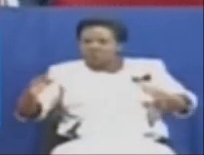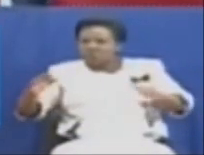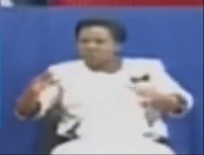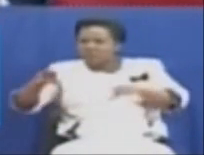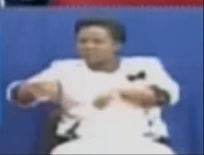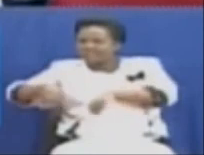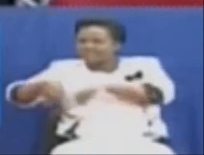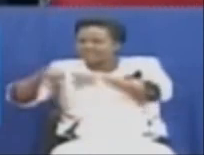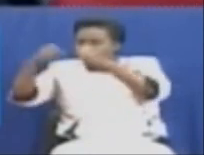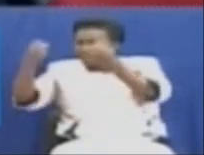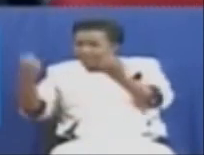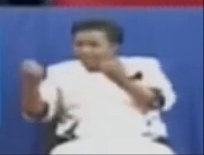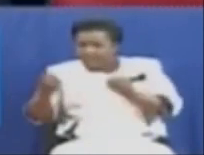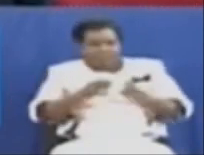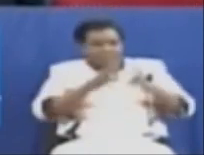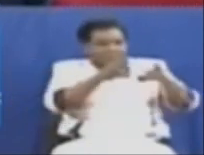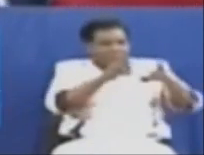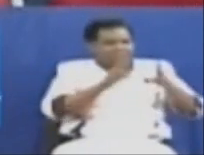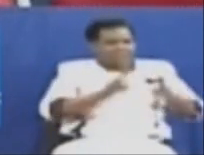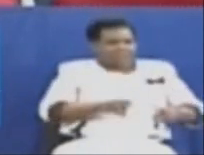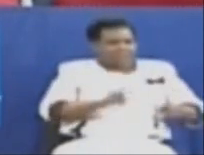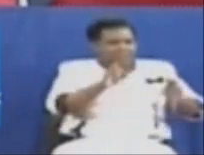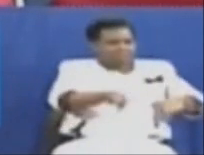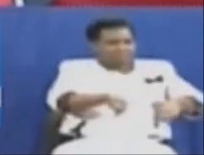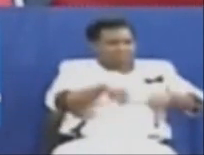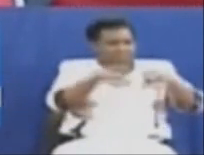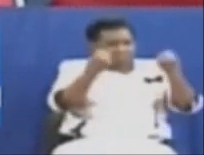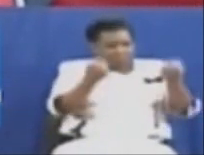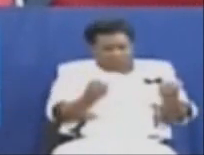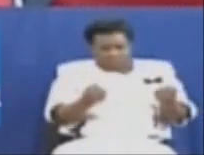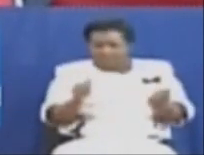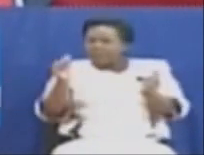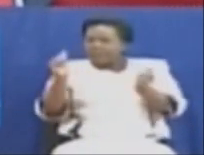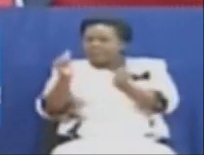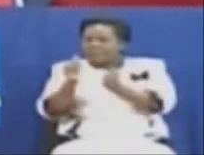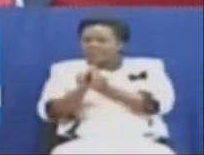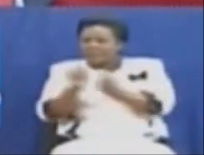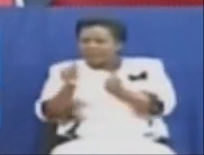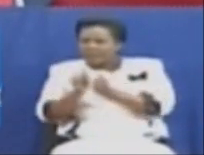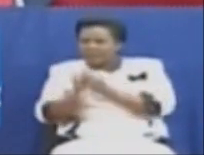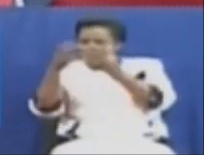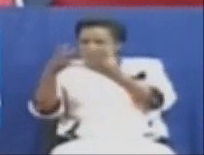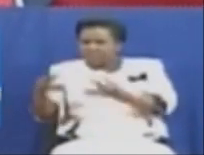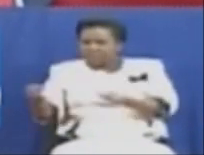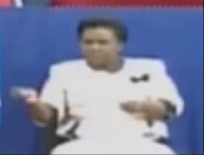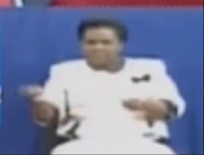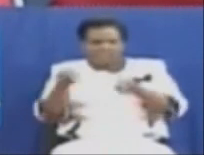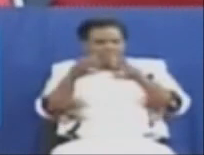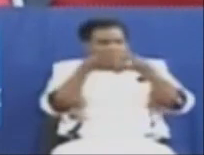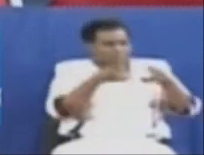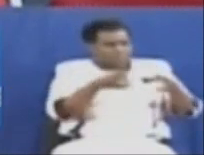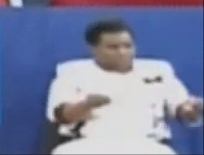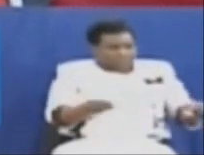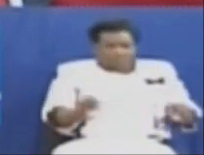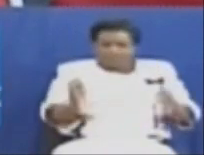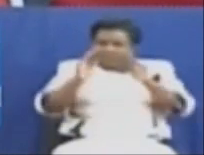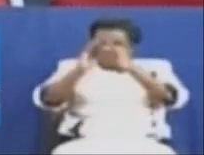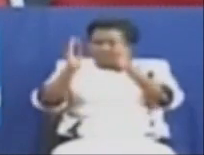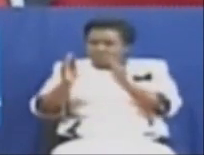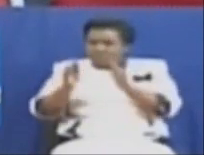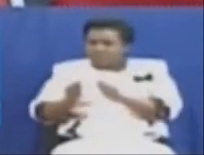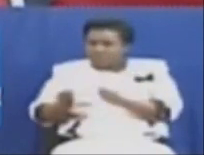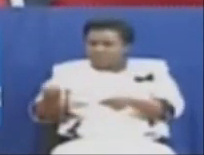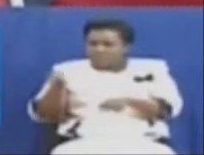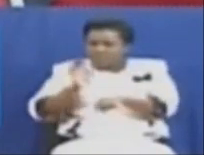Mkuu, tumeshuhudia mvua zinazonyesha na zinazoendelea kunyesha, na tumeshuhudia maafa